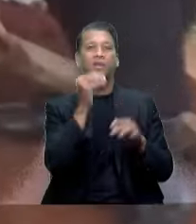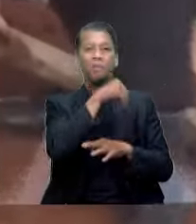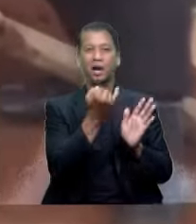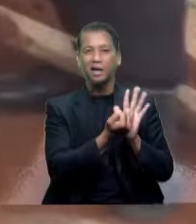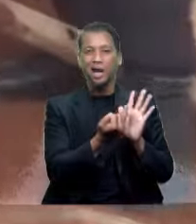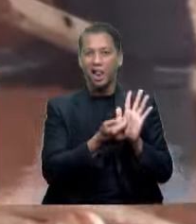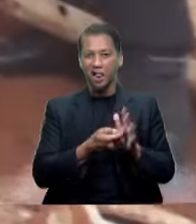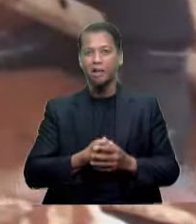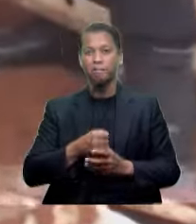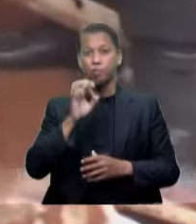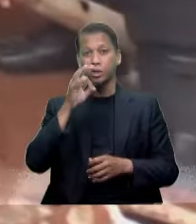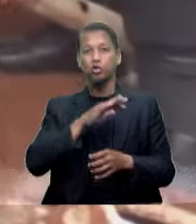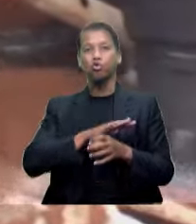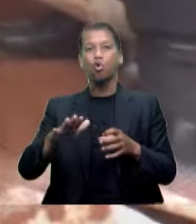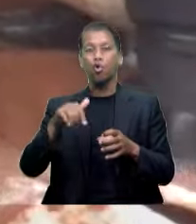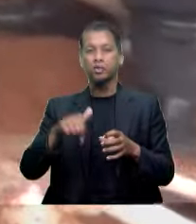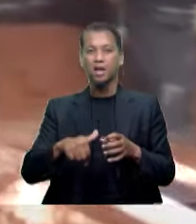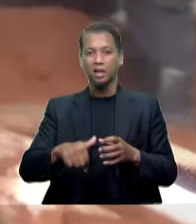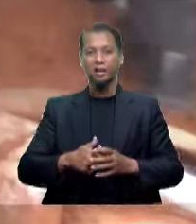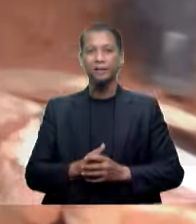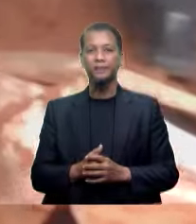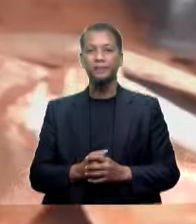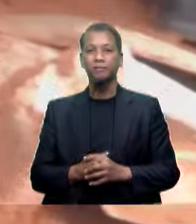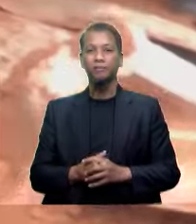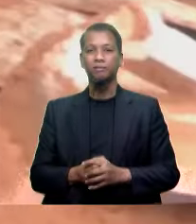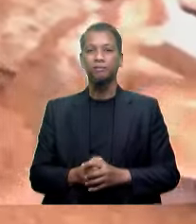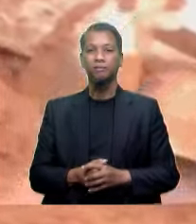juga menembak rumah dinas kapores Solok Selatan